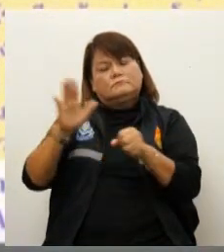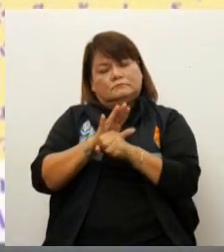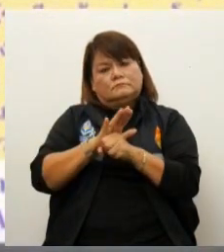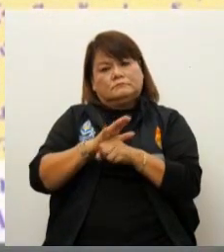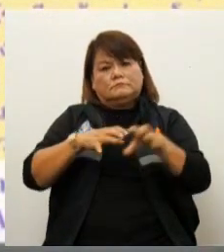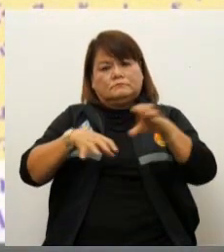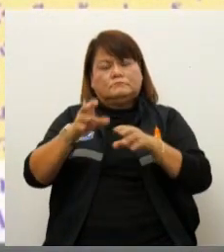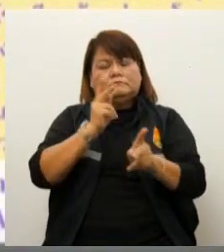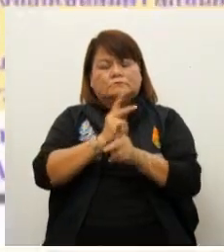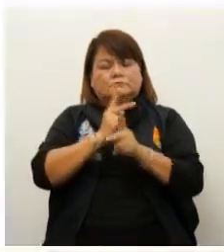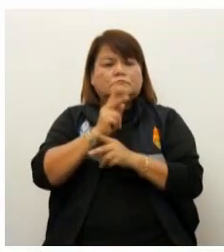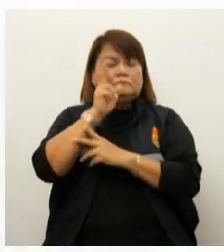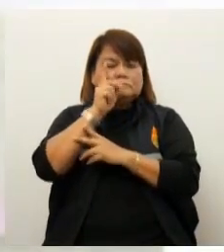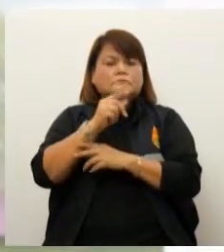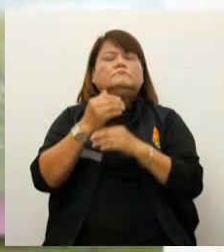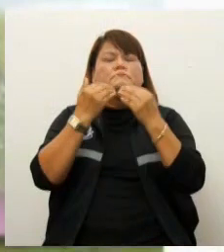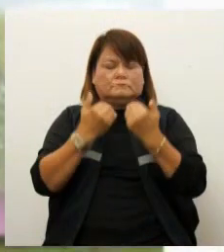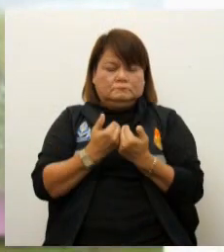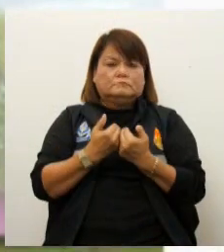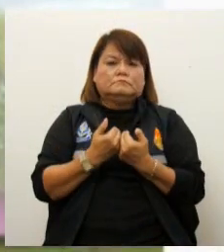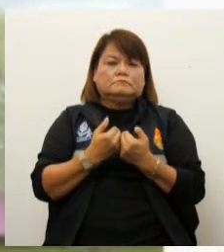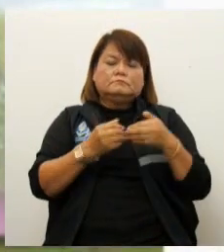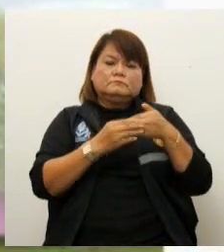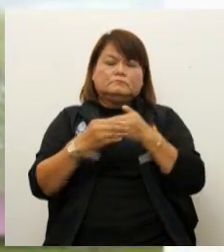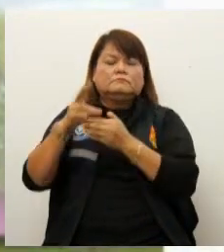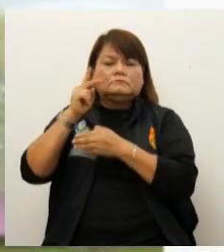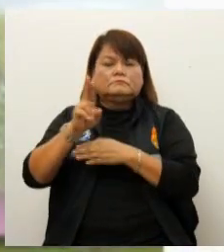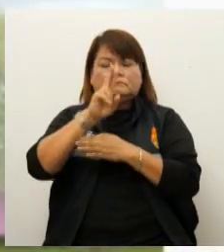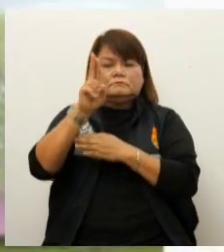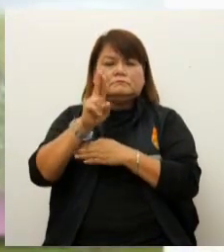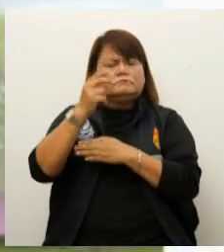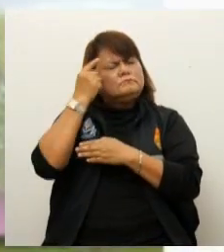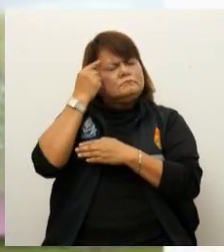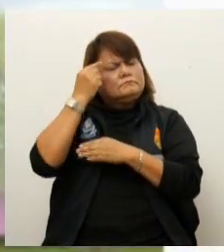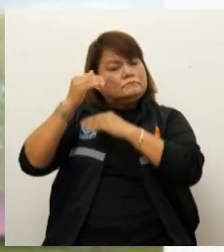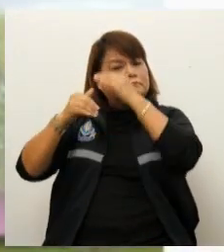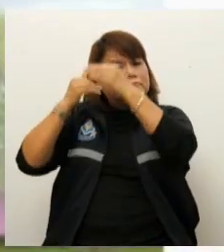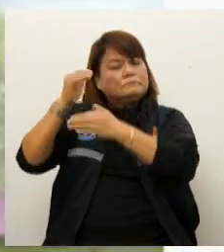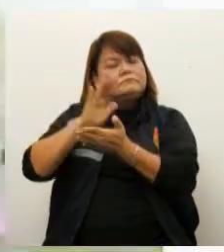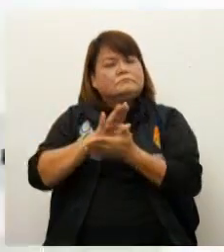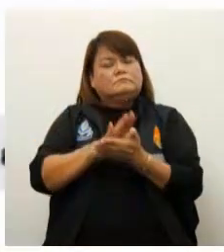ข้อมูลสารสนเทศเป็นปัจจุบันและนำข้อมูลมาใช้ในการวางแผนพัฒนาโรงเรียน